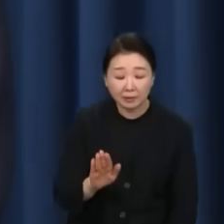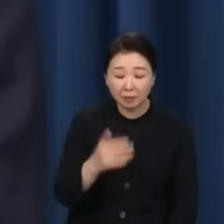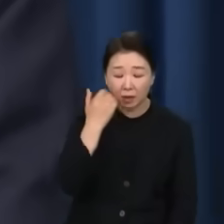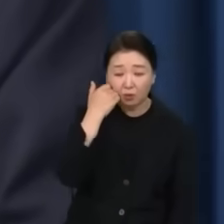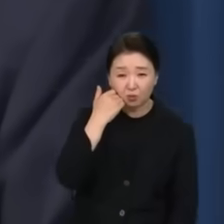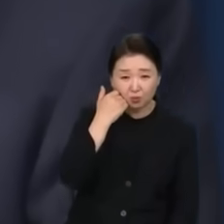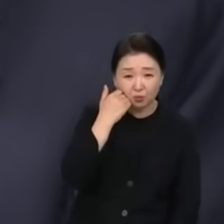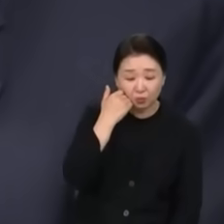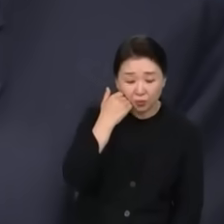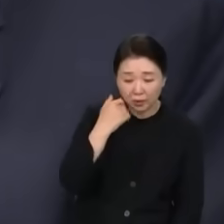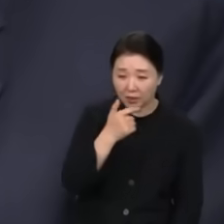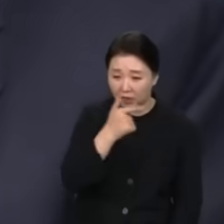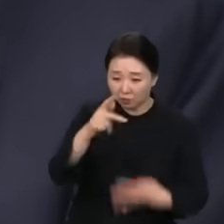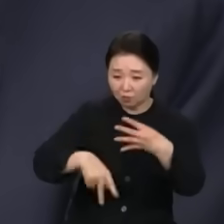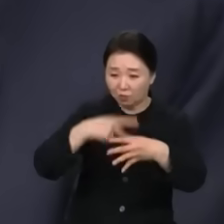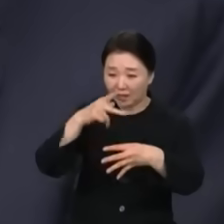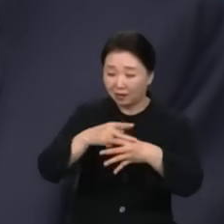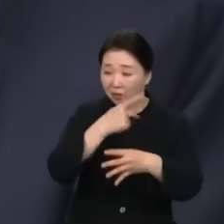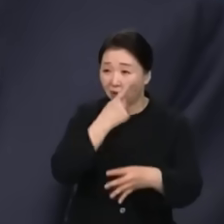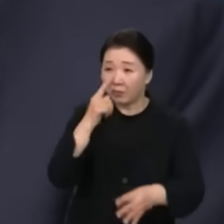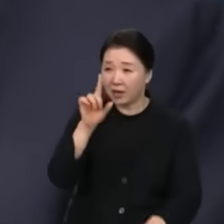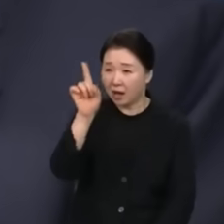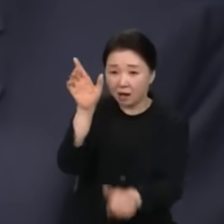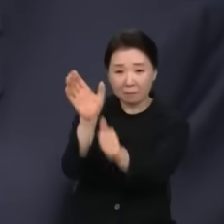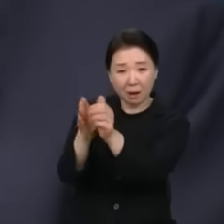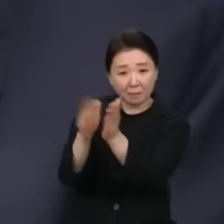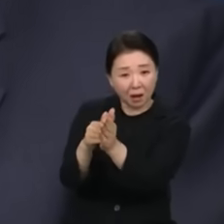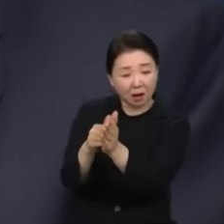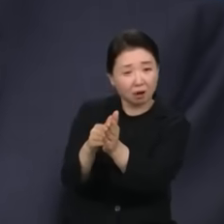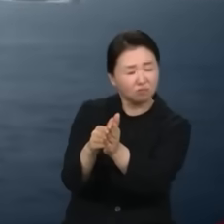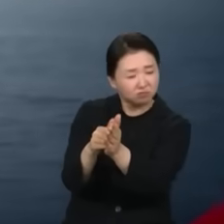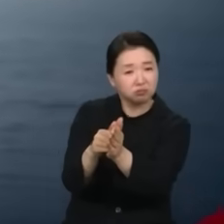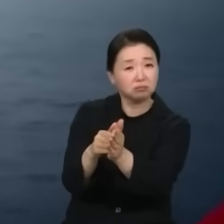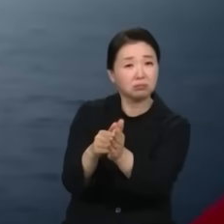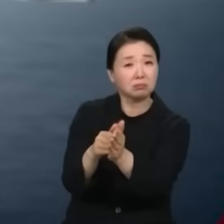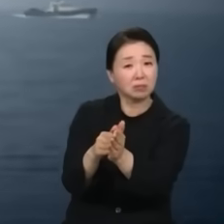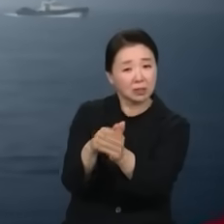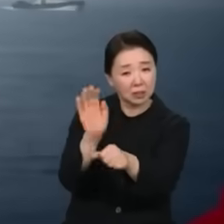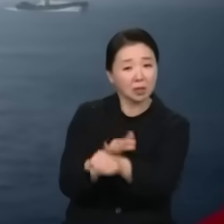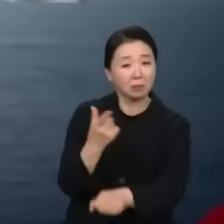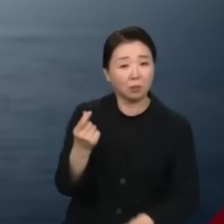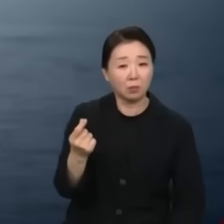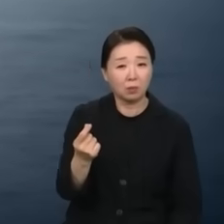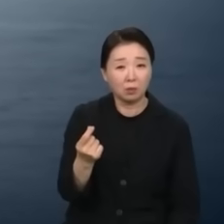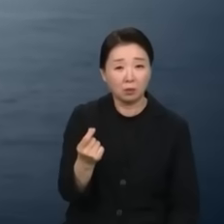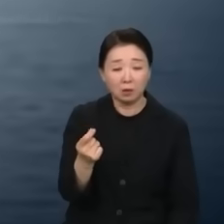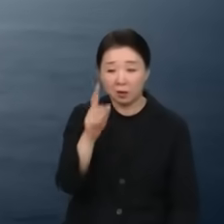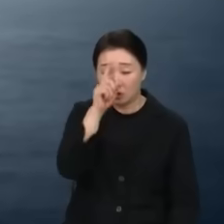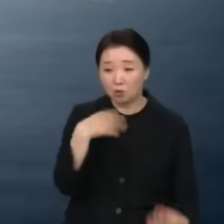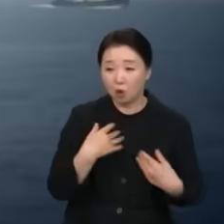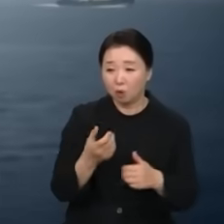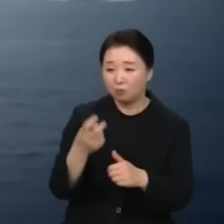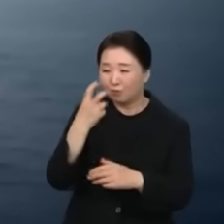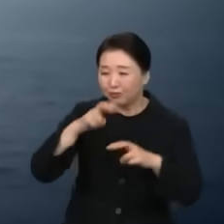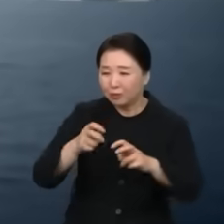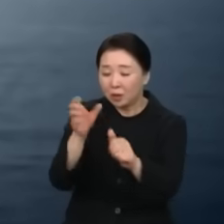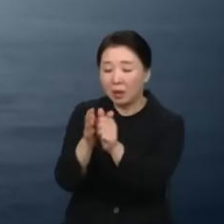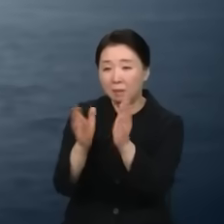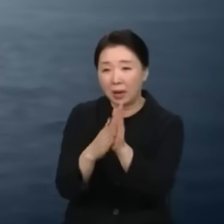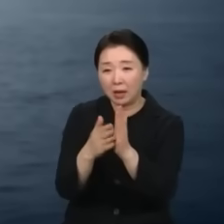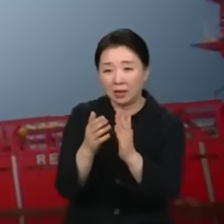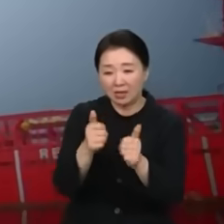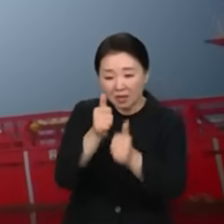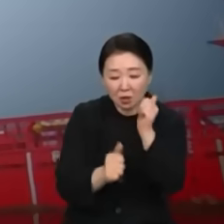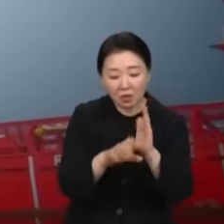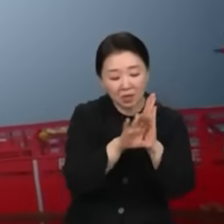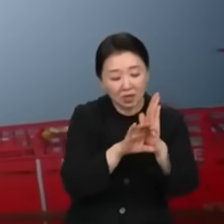했대 검증을 한 곳에만 맡긴데 대한 지적도 나옵니다 이에 정부는 분석을 의뢰하기 전 경쟁 입찰을 통해